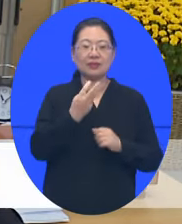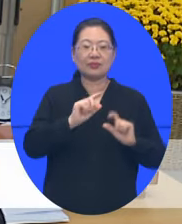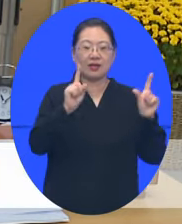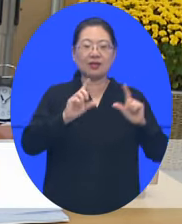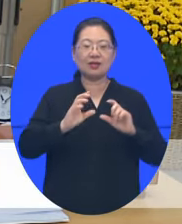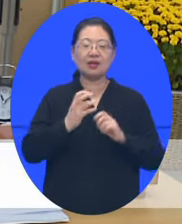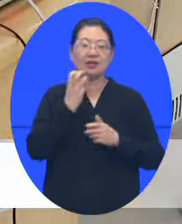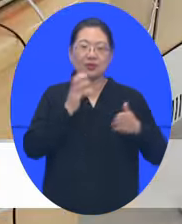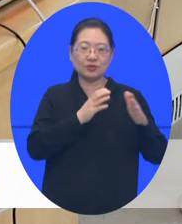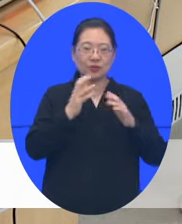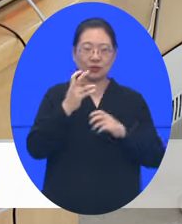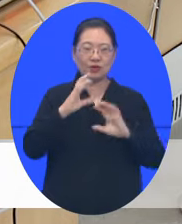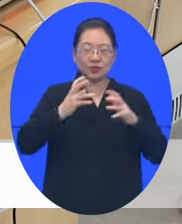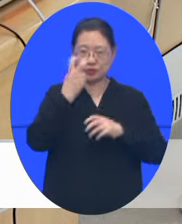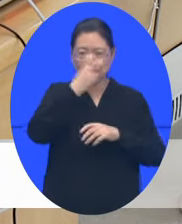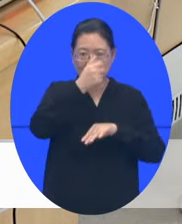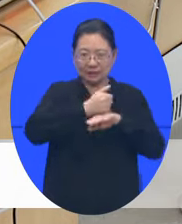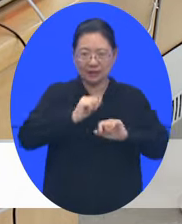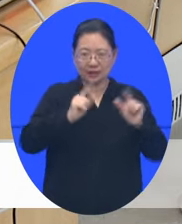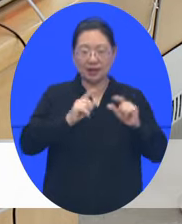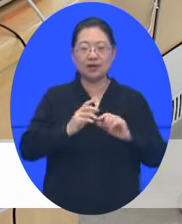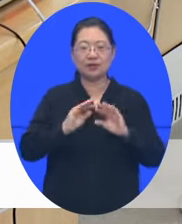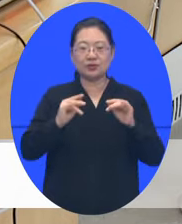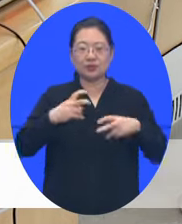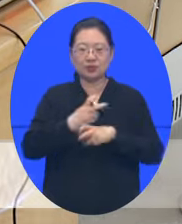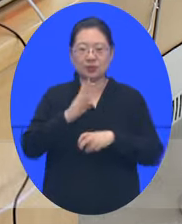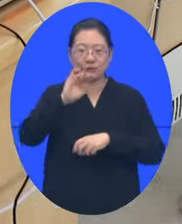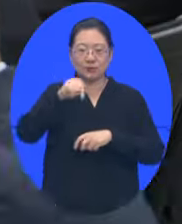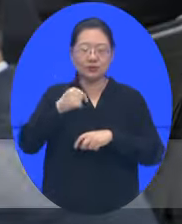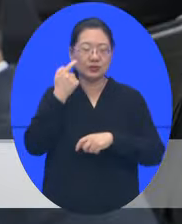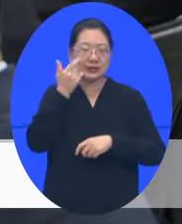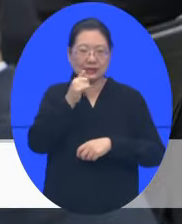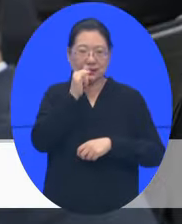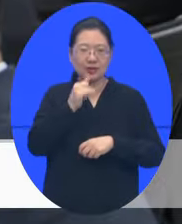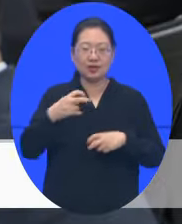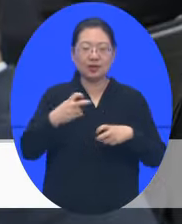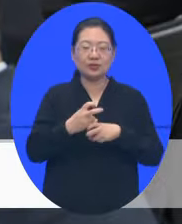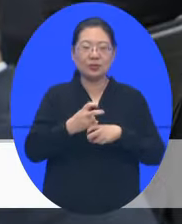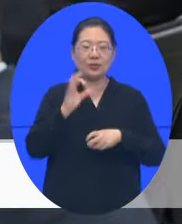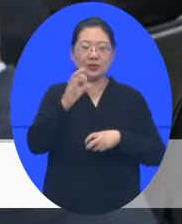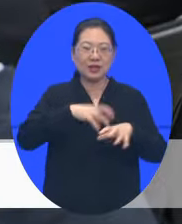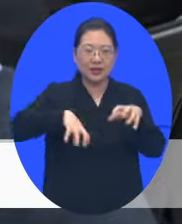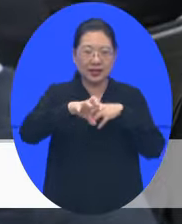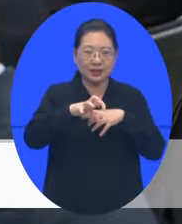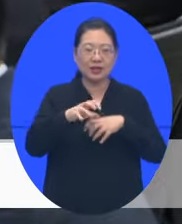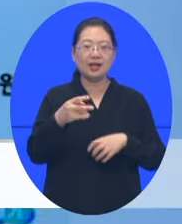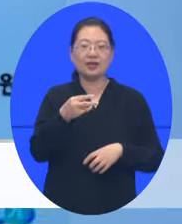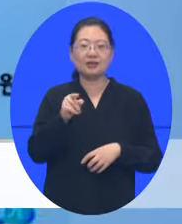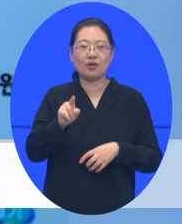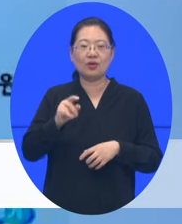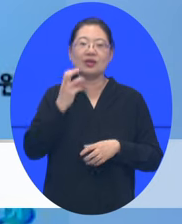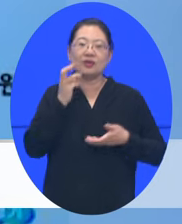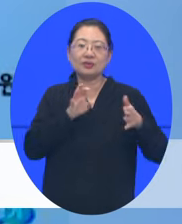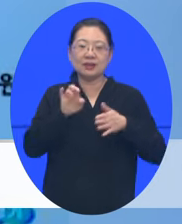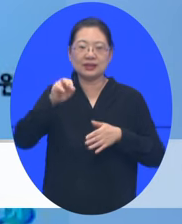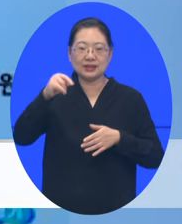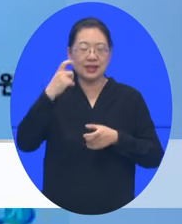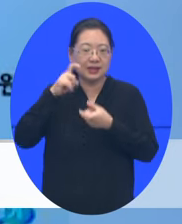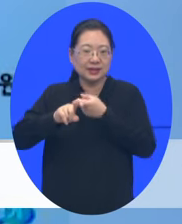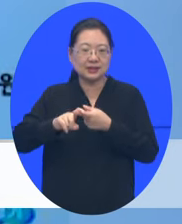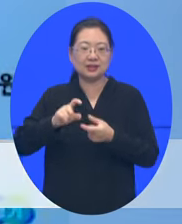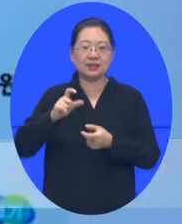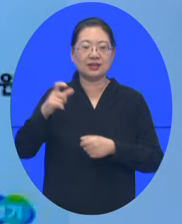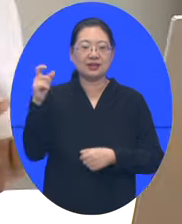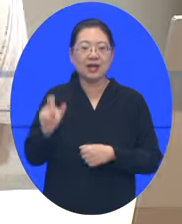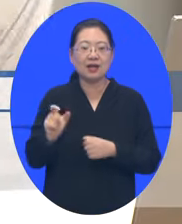2023년 경기도 국감 마지막 날 국토교통위원회의 질의가 이어졌습니다. 교통비 환급 방식인 더 경기 패스에 대한 관심이